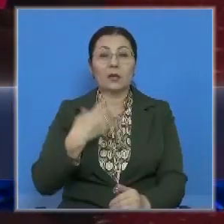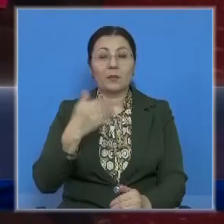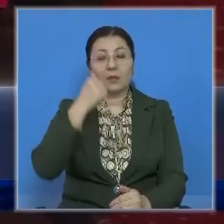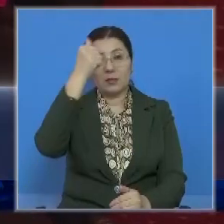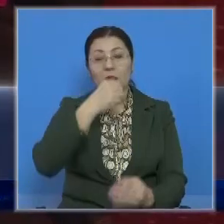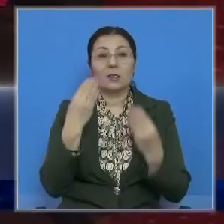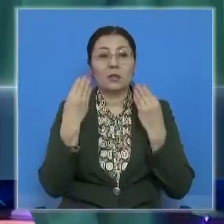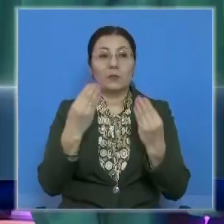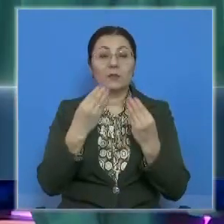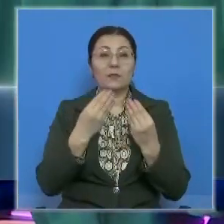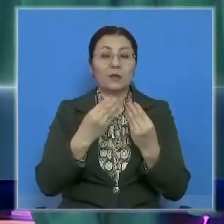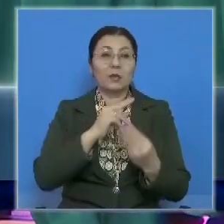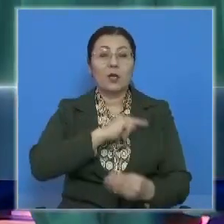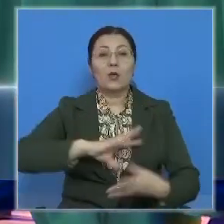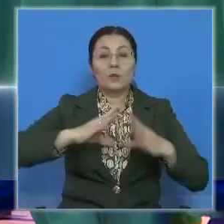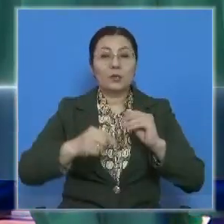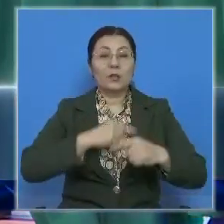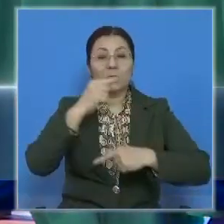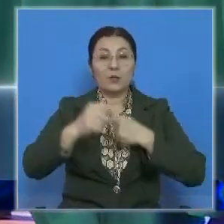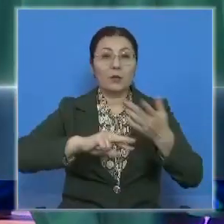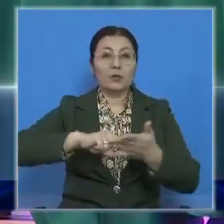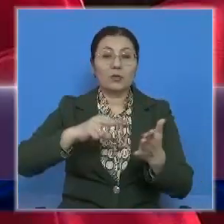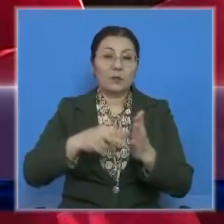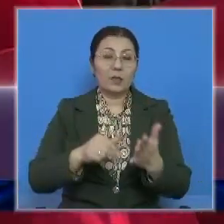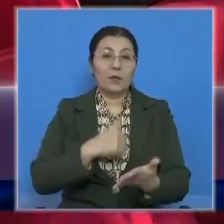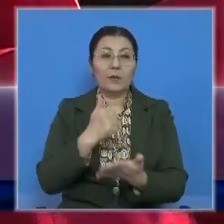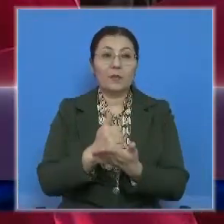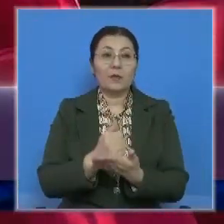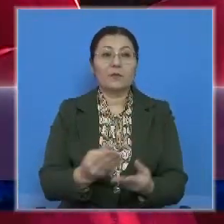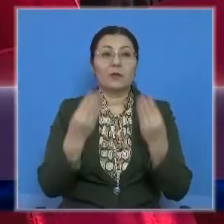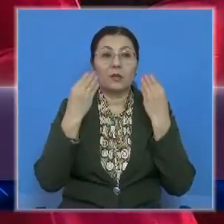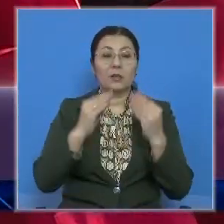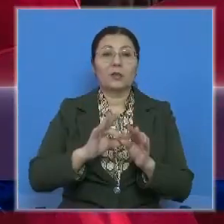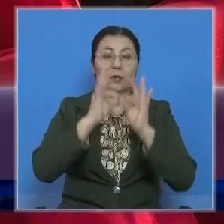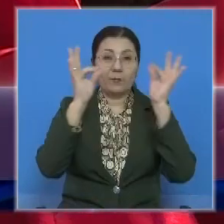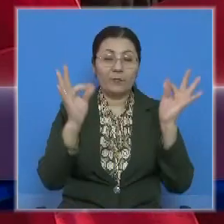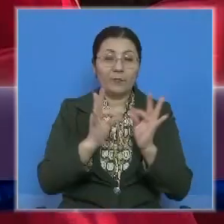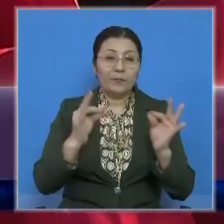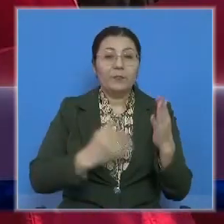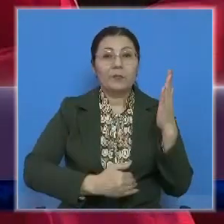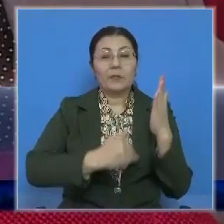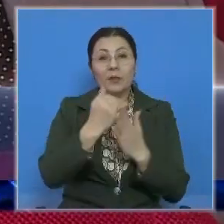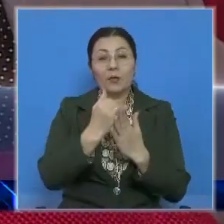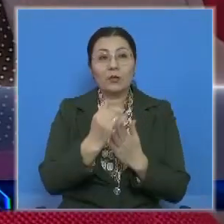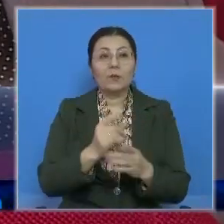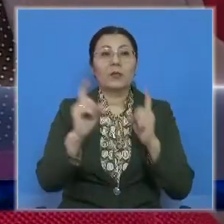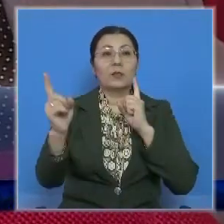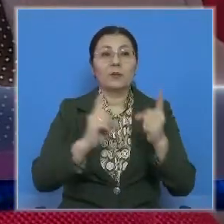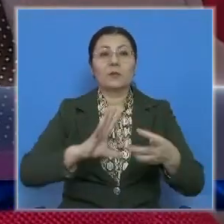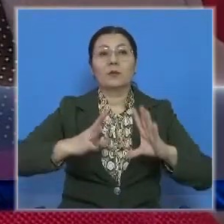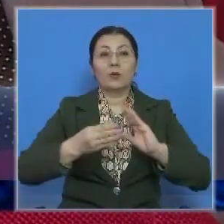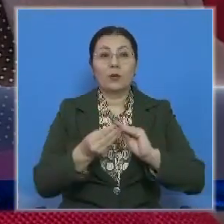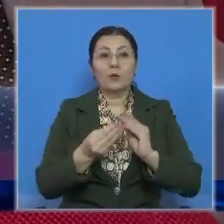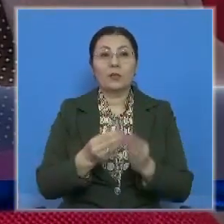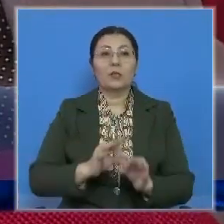белестерін абыроймен қорытындылап, келесі жылға нақты жоспарларын бекітті. Мерейтой өнер қабілеттіліктің биік көрінісі атты дөңгелек үстелмен